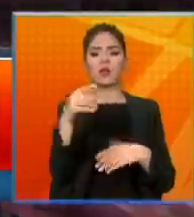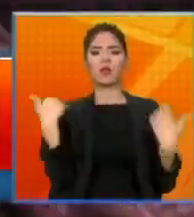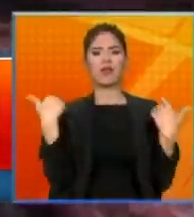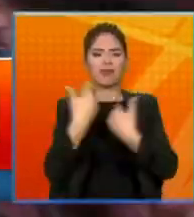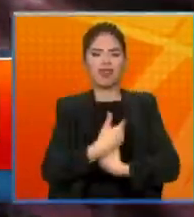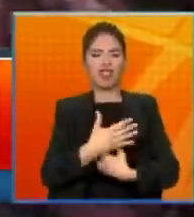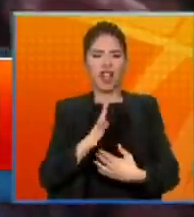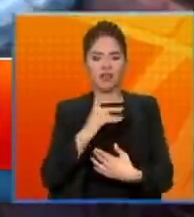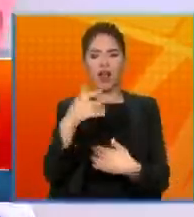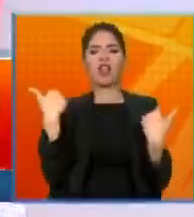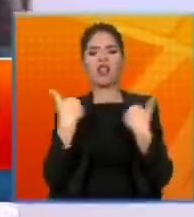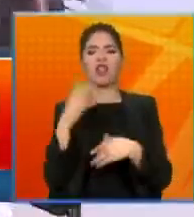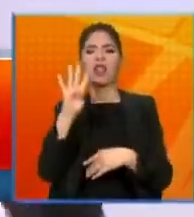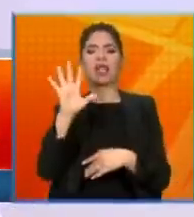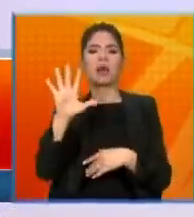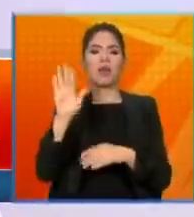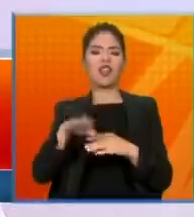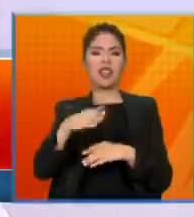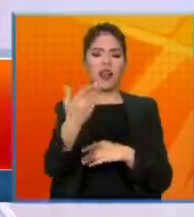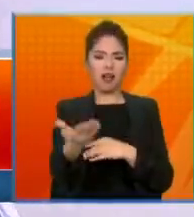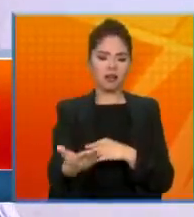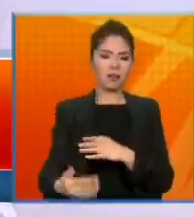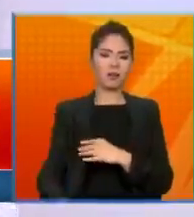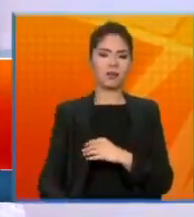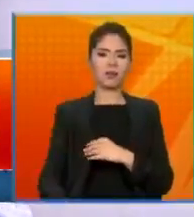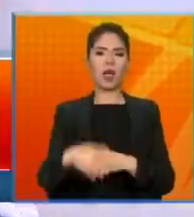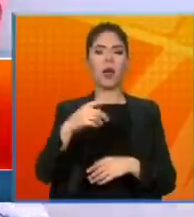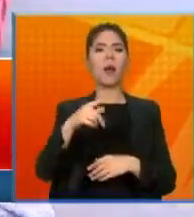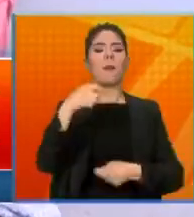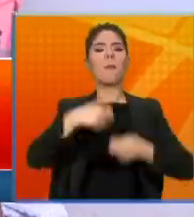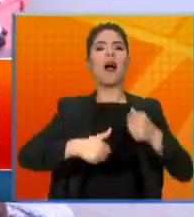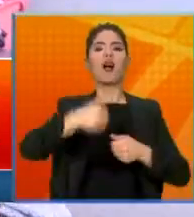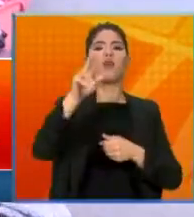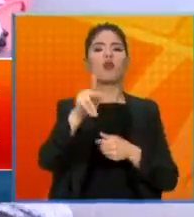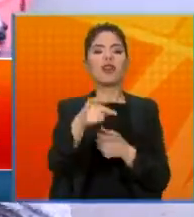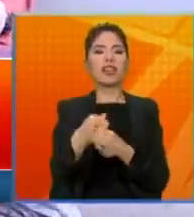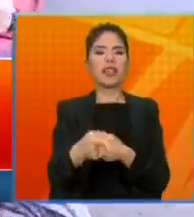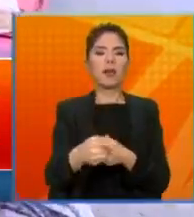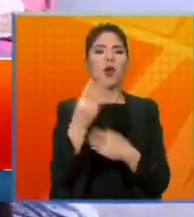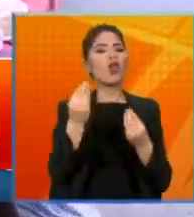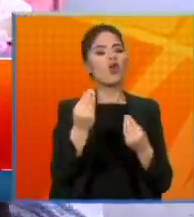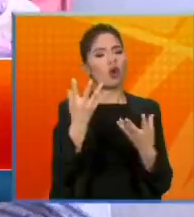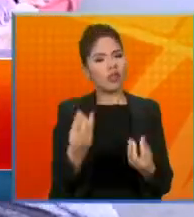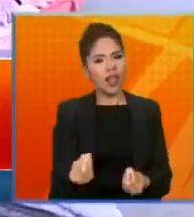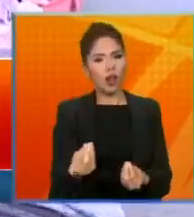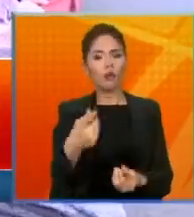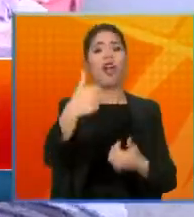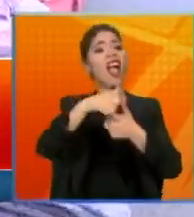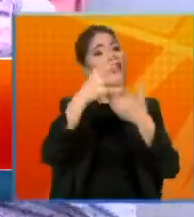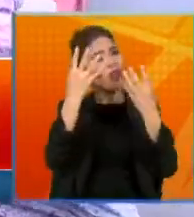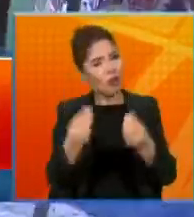taktığın zaman aynı banka müdürü gibi olursun bak. Evet. Oldun mu banka müdürü gibi? Gerçekten çok güzel oldu. Allah bir hayli enişte versin